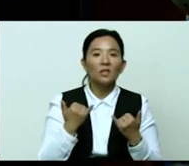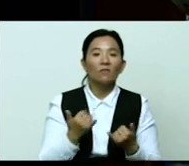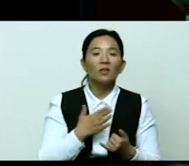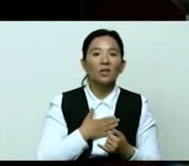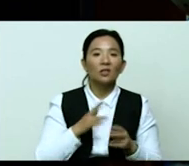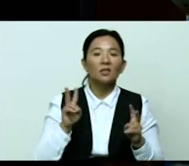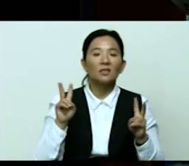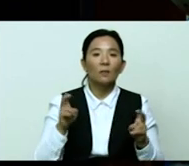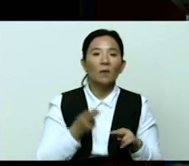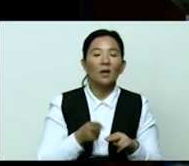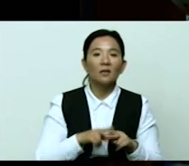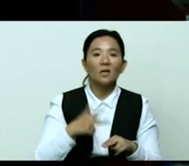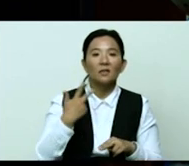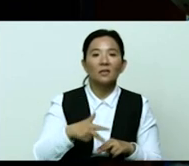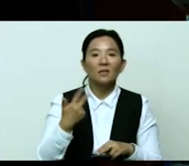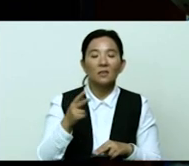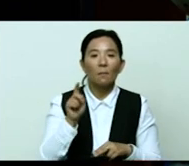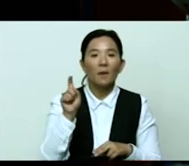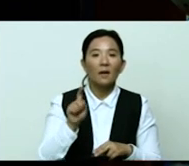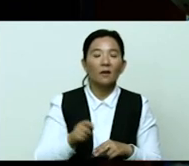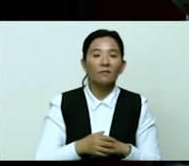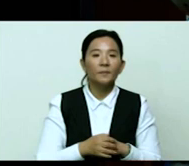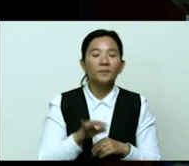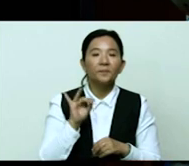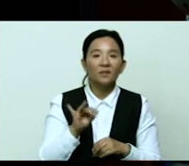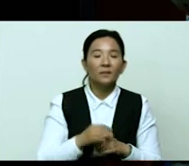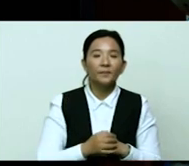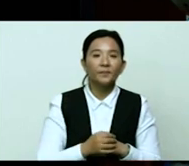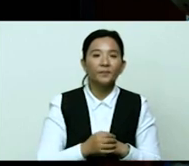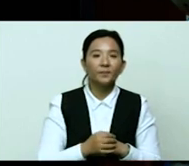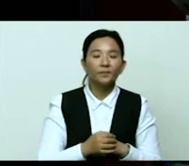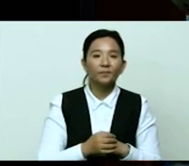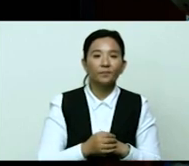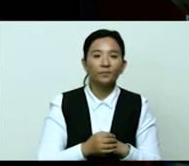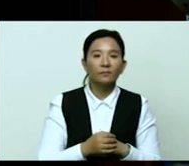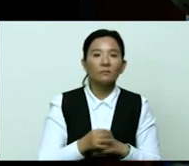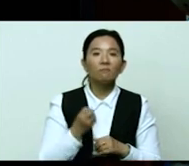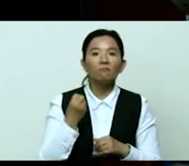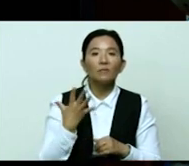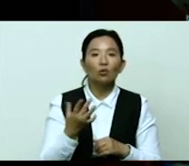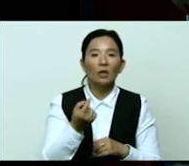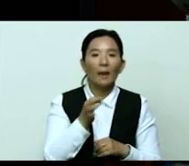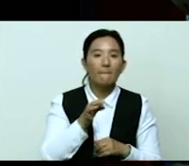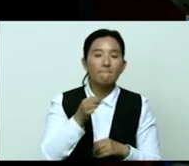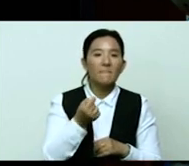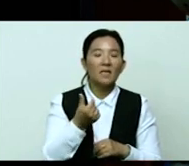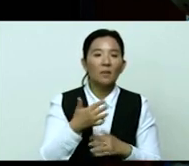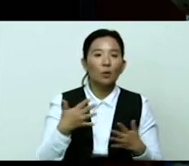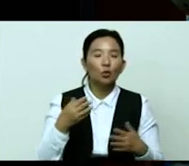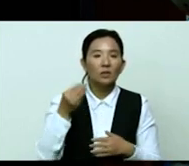наша тема – это 33 параграф. И поскольку монеты